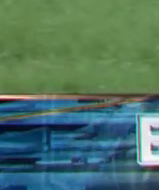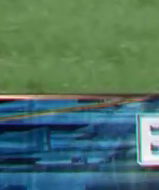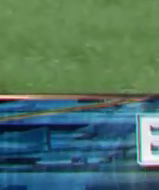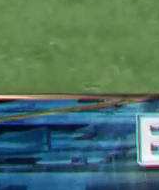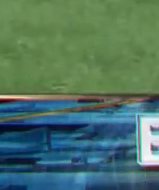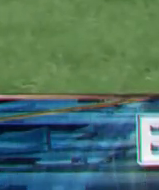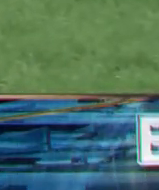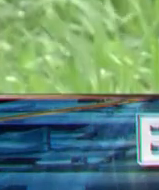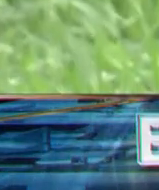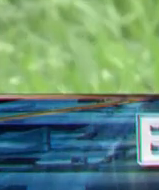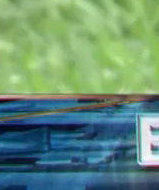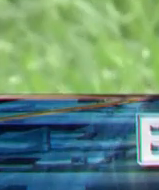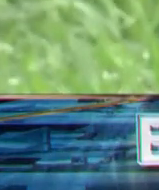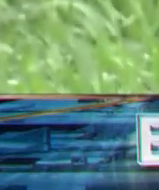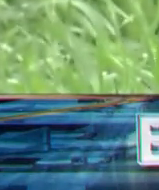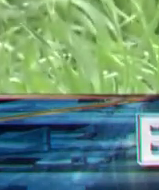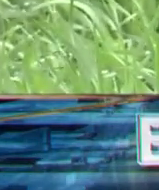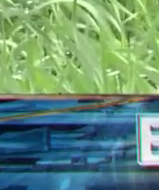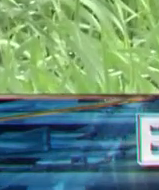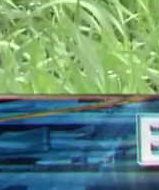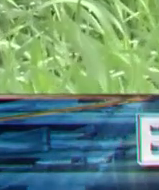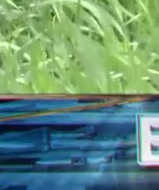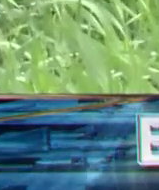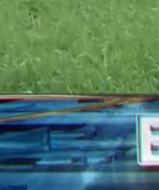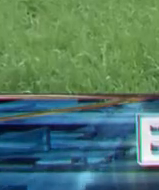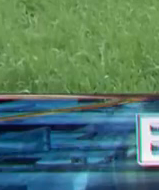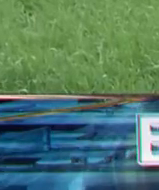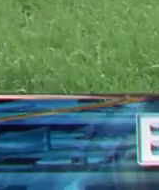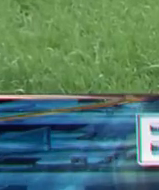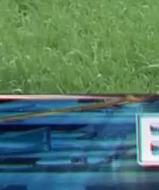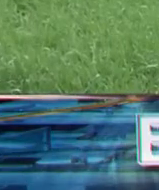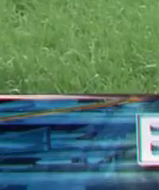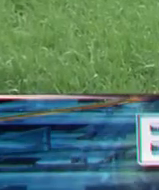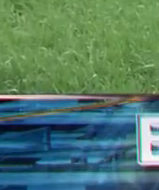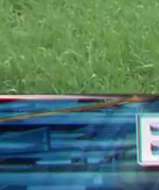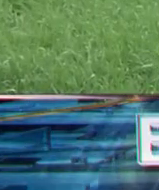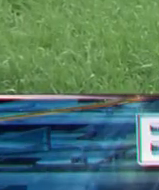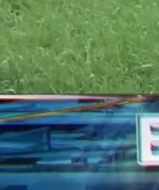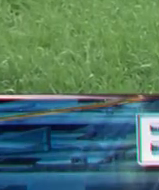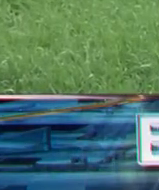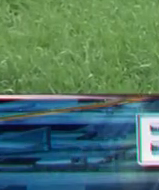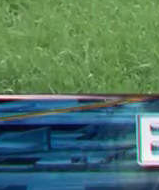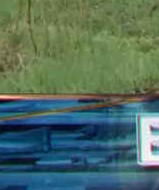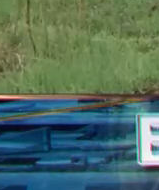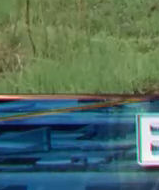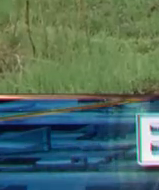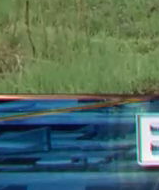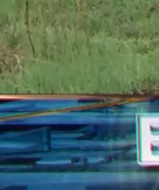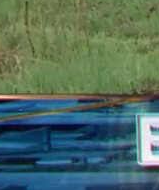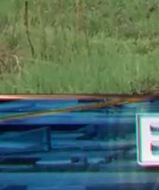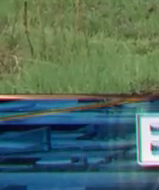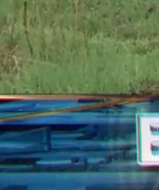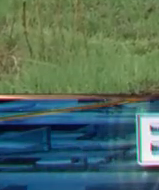Көктемнің күні жылға азық. Төтенше жағдай режимі көктемгі дала жұмыстарына кедергі келтірмеуі тиіс. Ескелділік диқандар жоспарлы